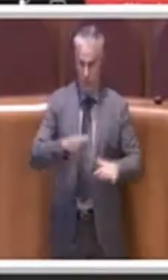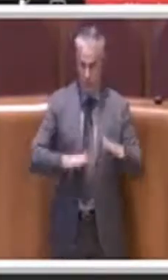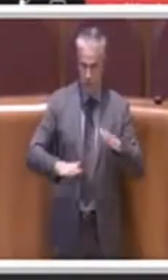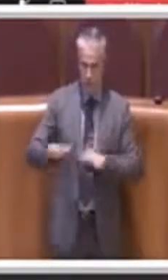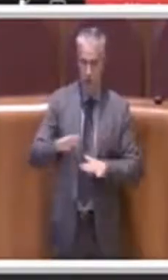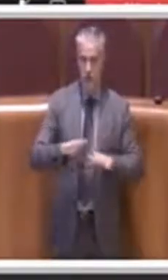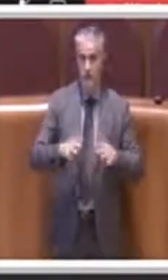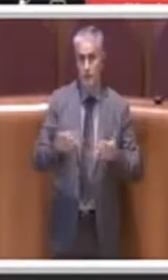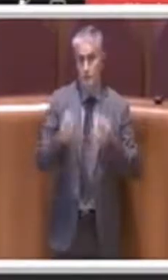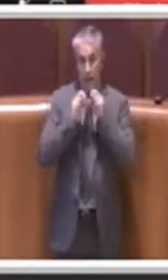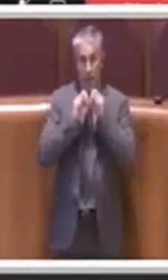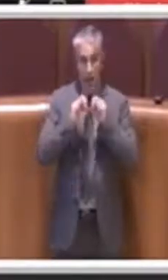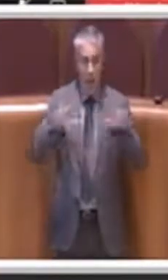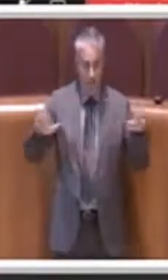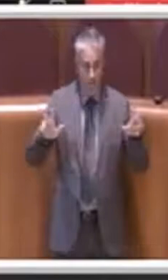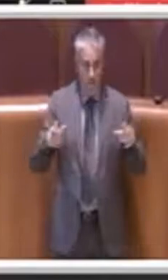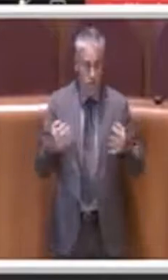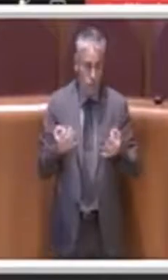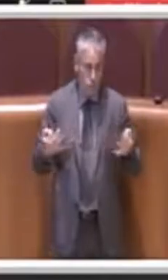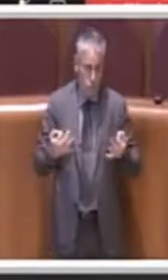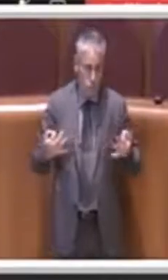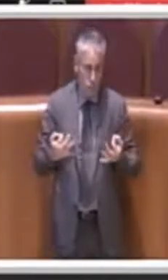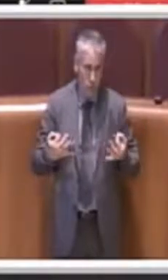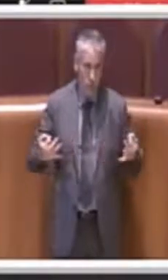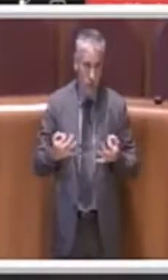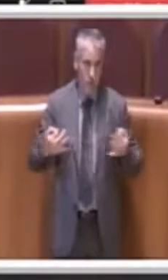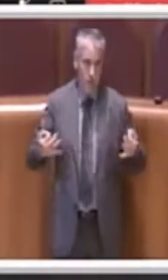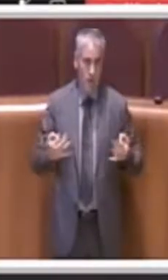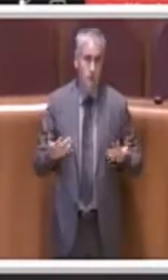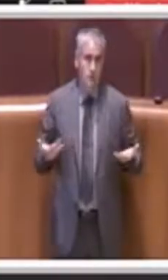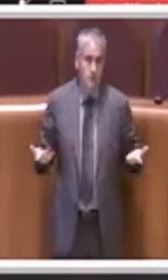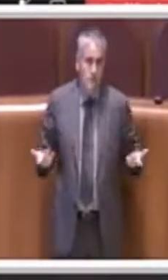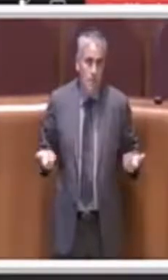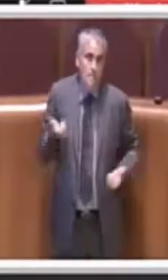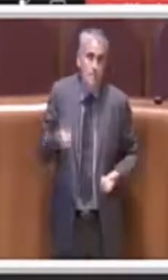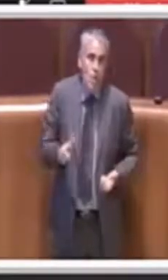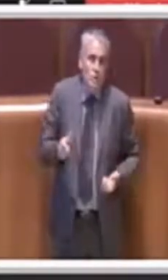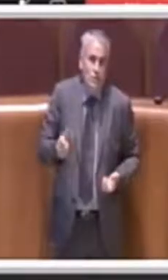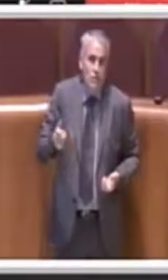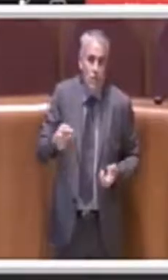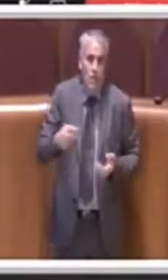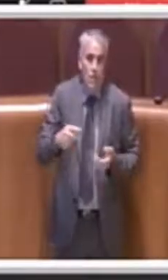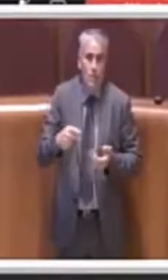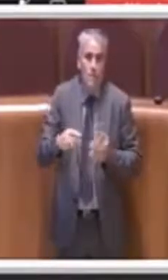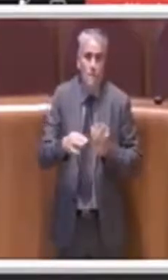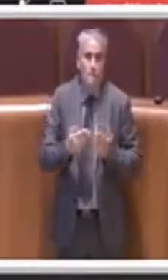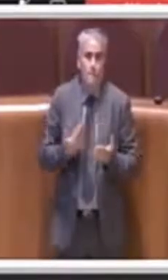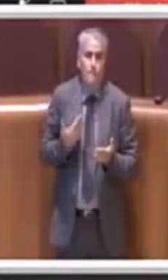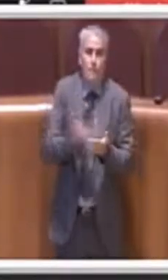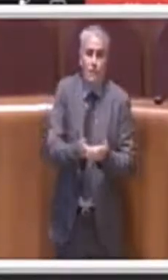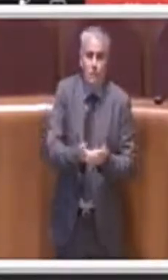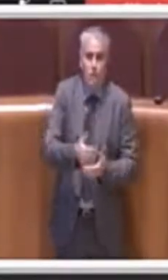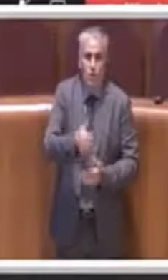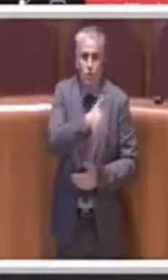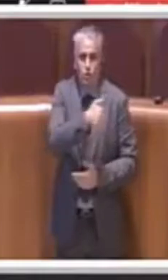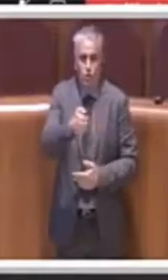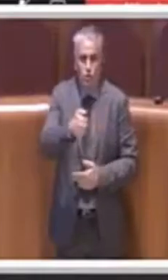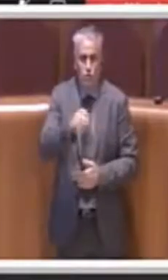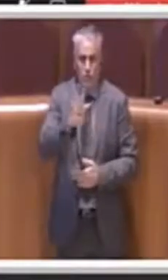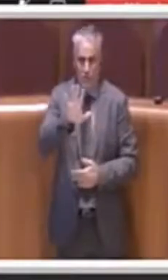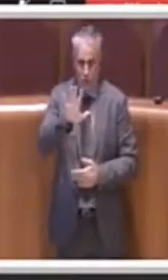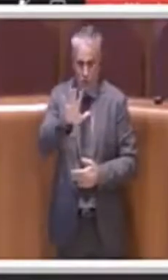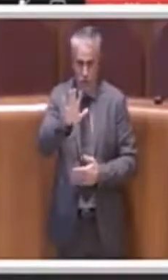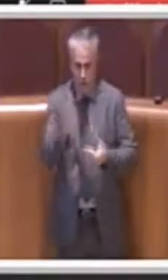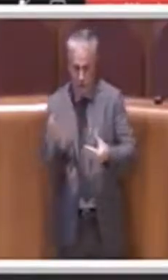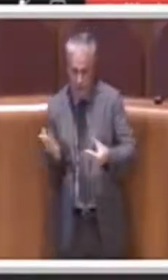l'obbligo di dare l'ulteriore precisazione su quello che è, come dire, per quale motivo questo provvedimento, questa delibera 155, si inserisce all'interno